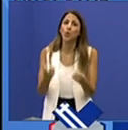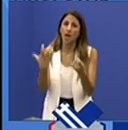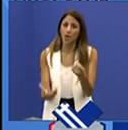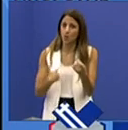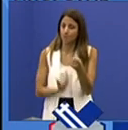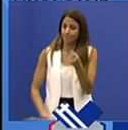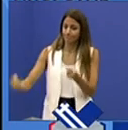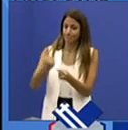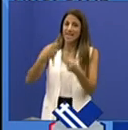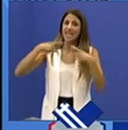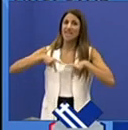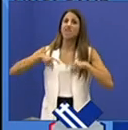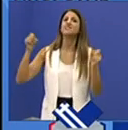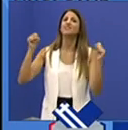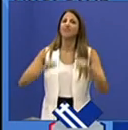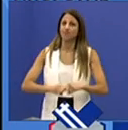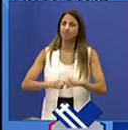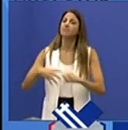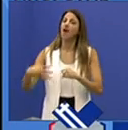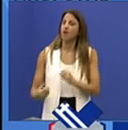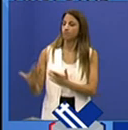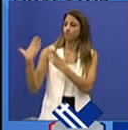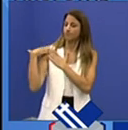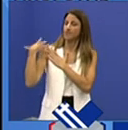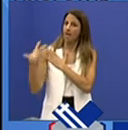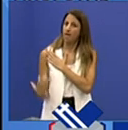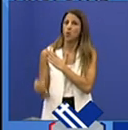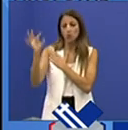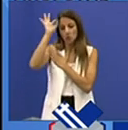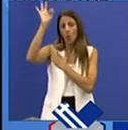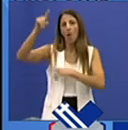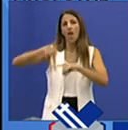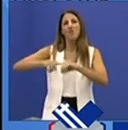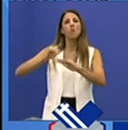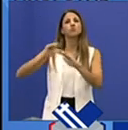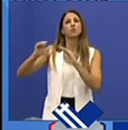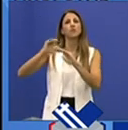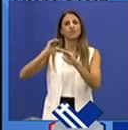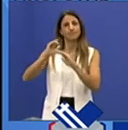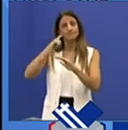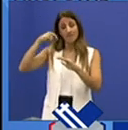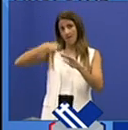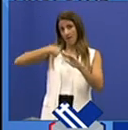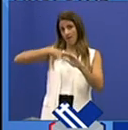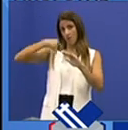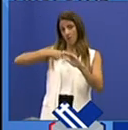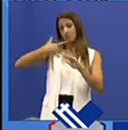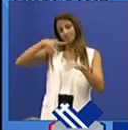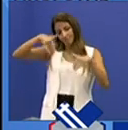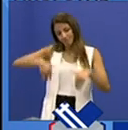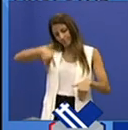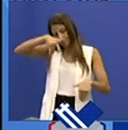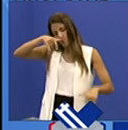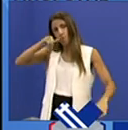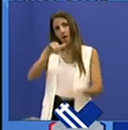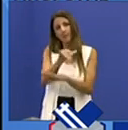του τόπου έχοντας πλήρη επίγνωση της εθνικής ευθύνης. Στέκομαι με σεμνότητα